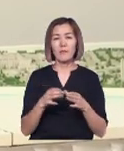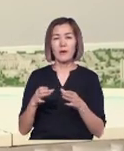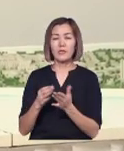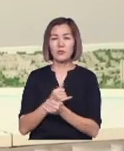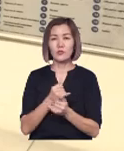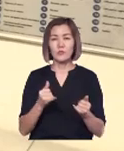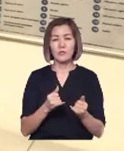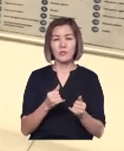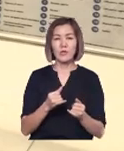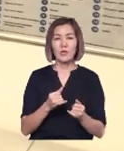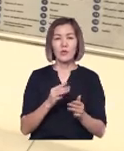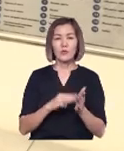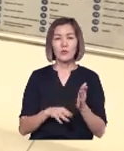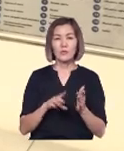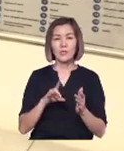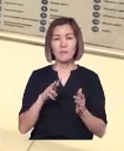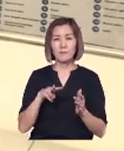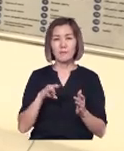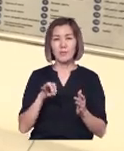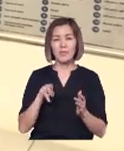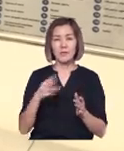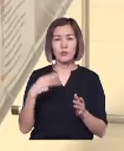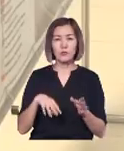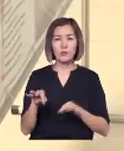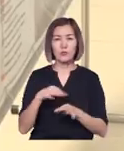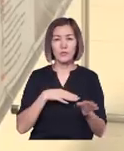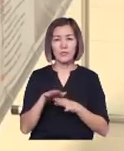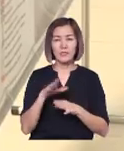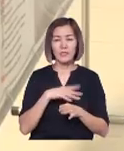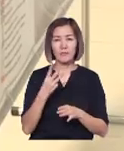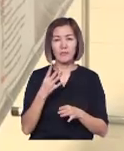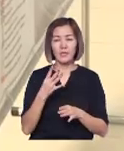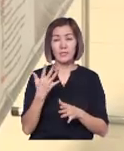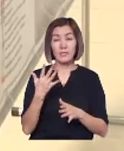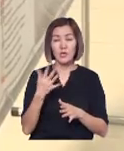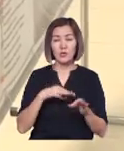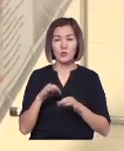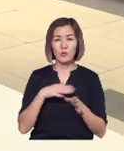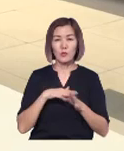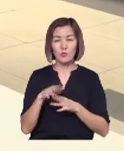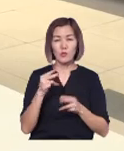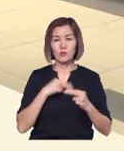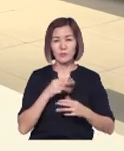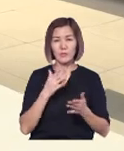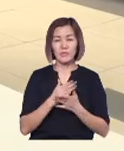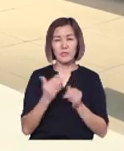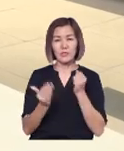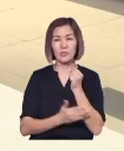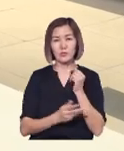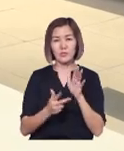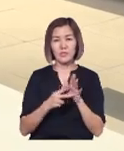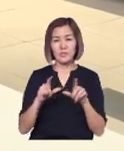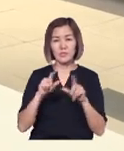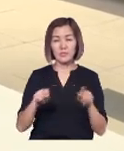құны 90 миллиард теңге болатын 30 жобаны іске асырмақ. Қазір күні 5 жоба толық жұмыс істеп тұр. Жыл соңына дейін 8 нысан пайдалануға